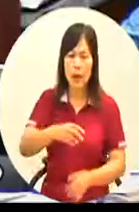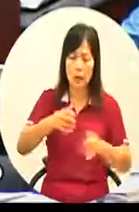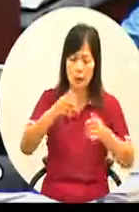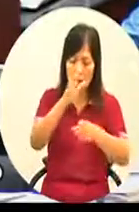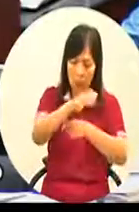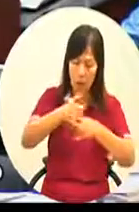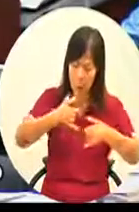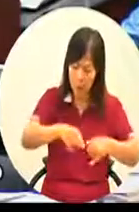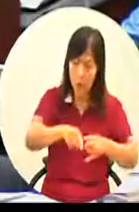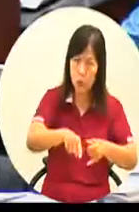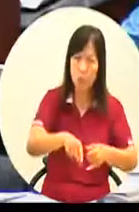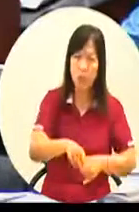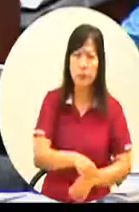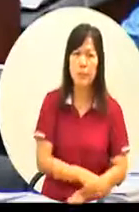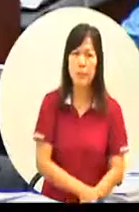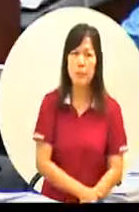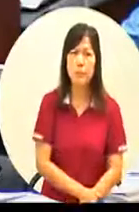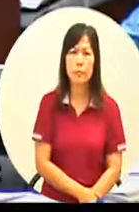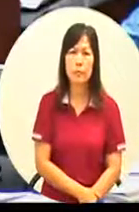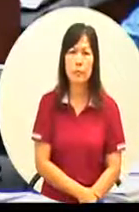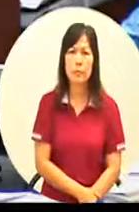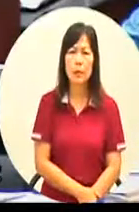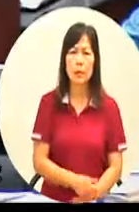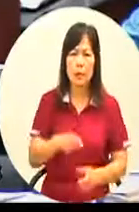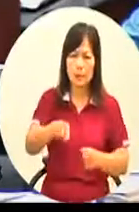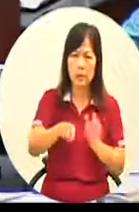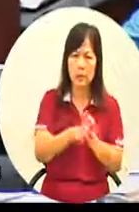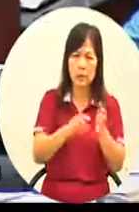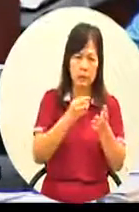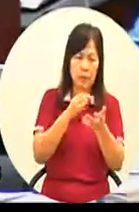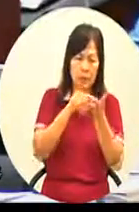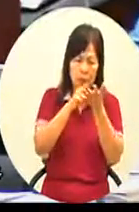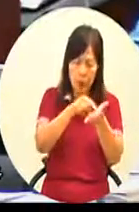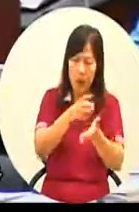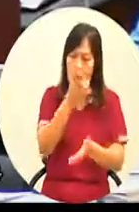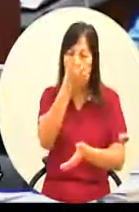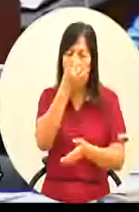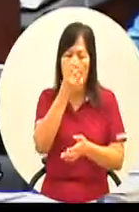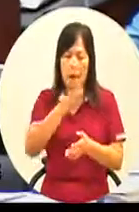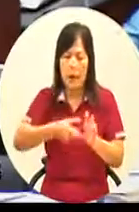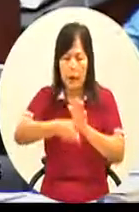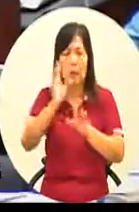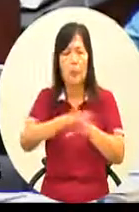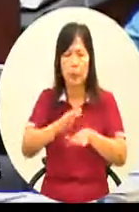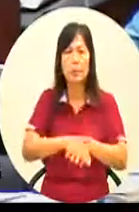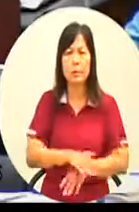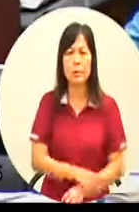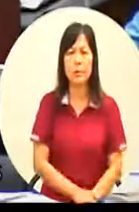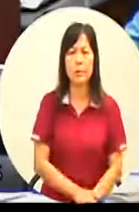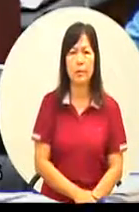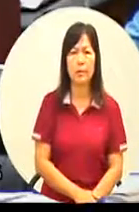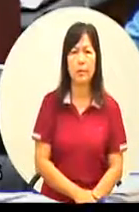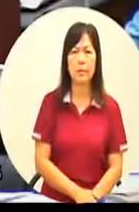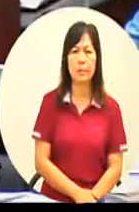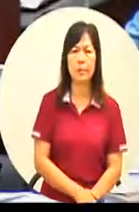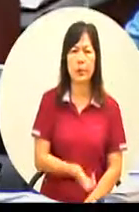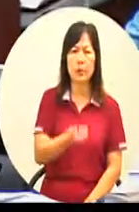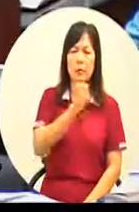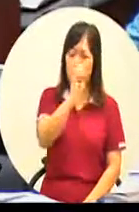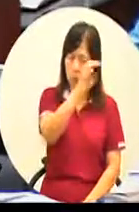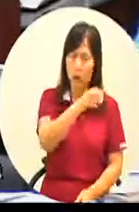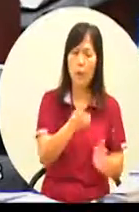题，按这道真正报袂赴。我讲真个啦，我一讲，我那甲点名